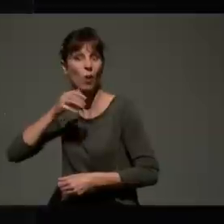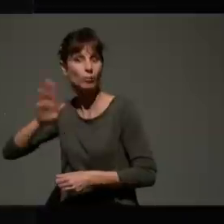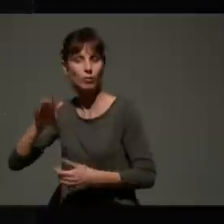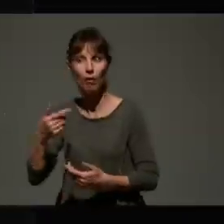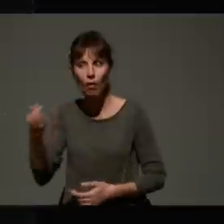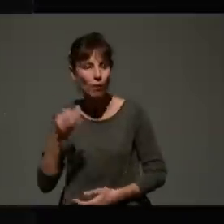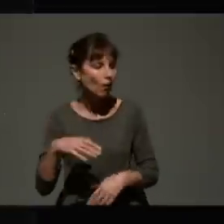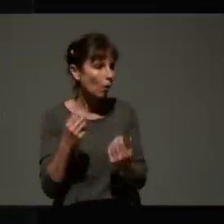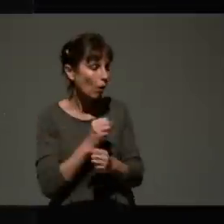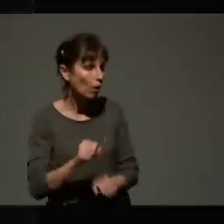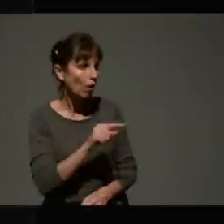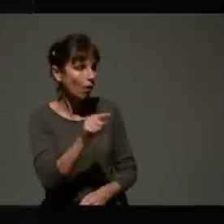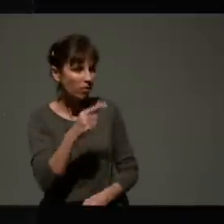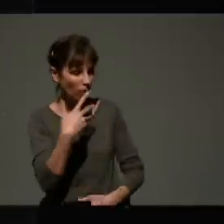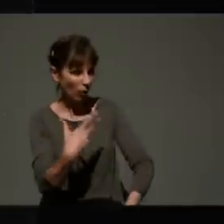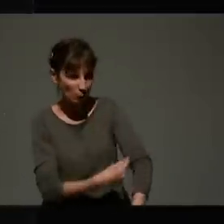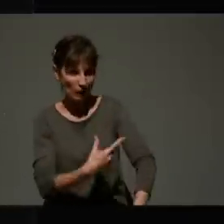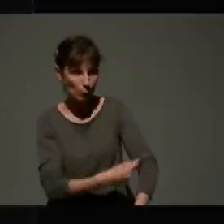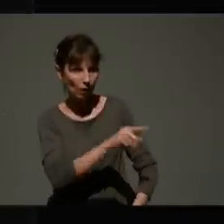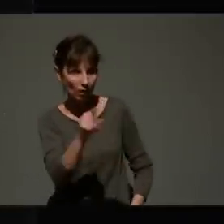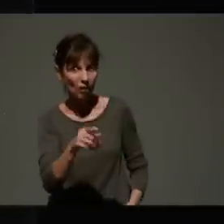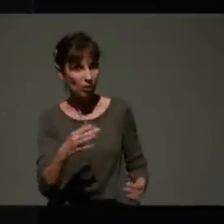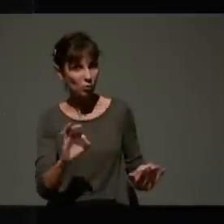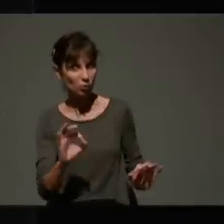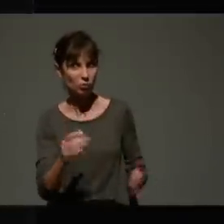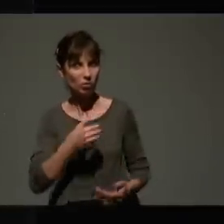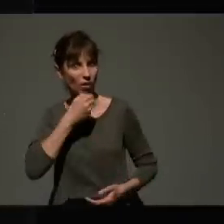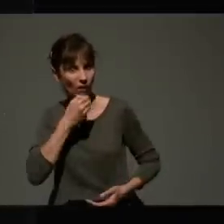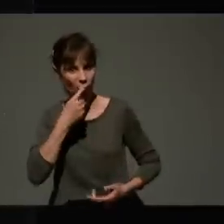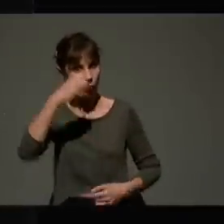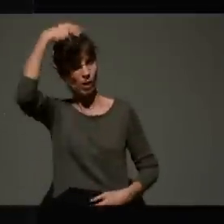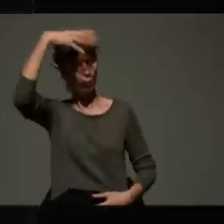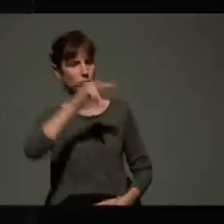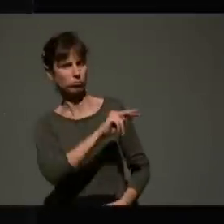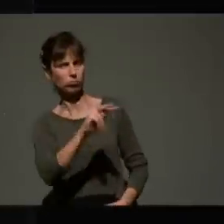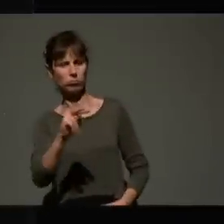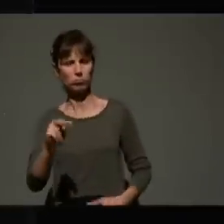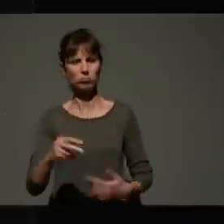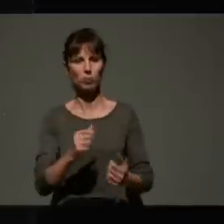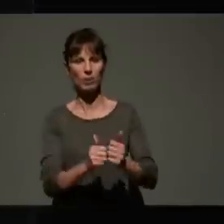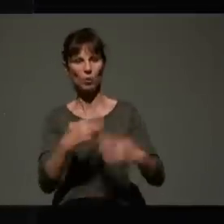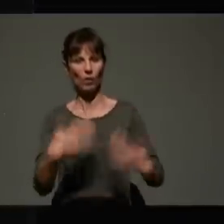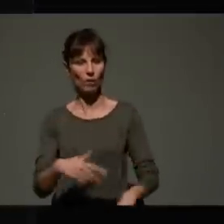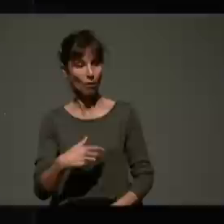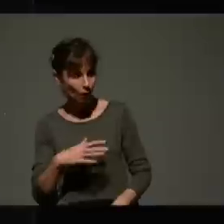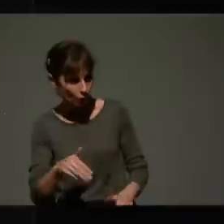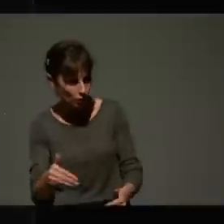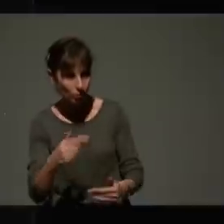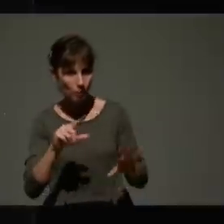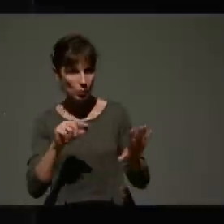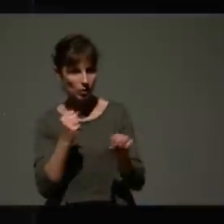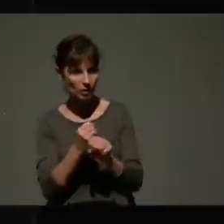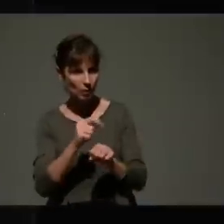n'avait jamais vu autant d'aiguilles et de seringues dans la douche après les compétitions. Donc quand on a 70